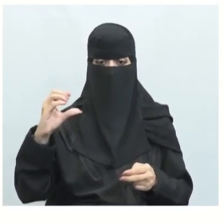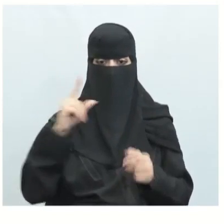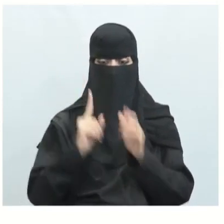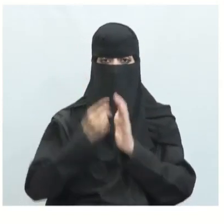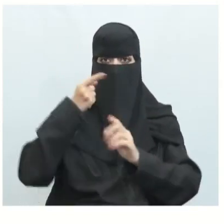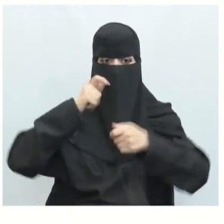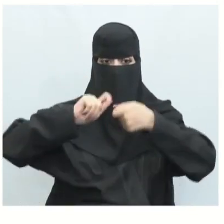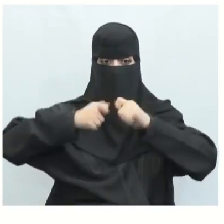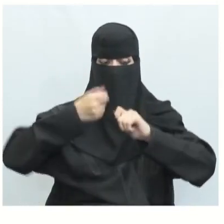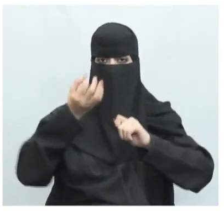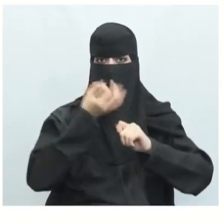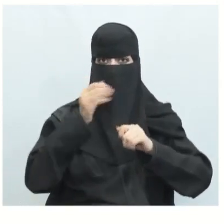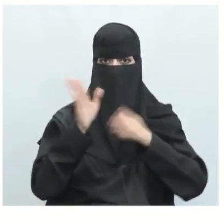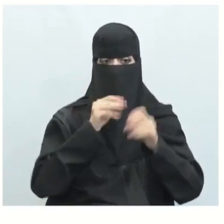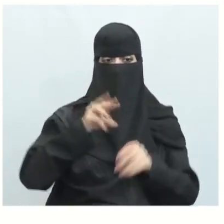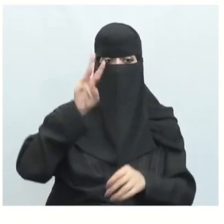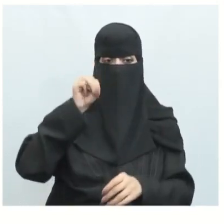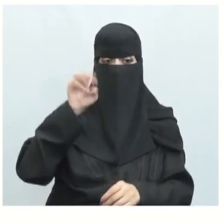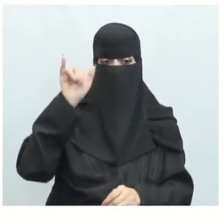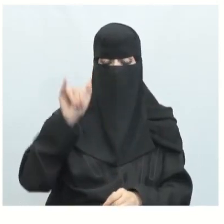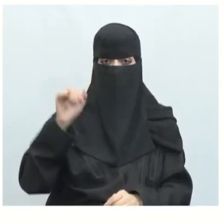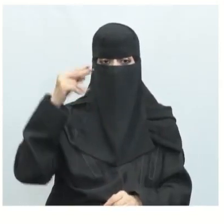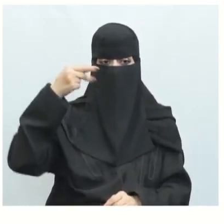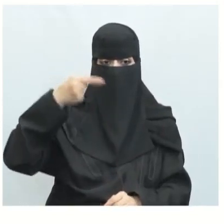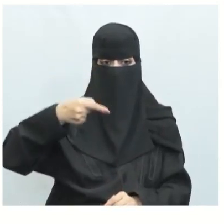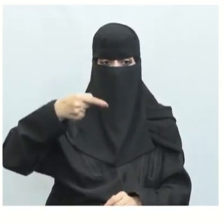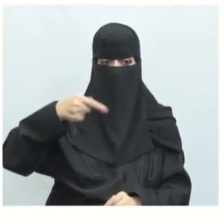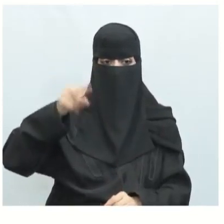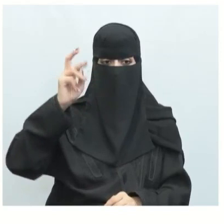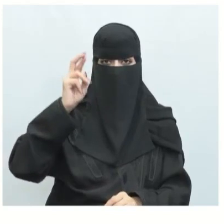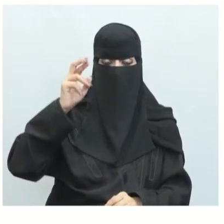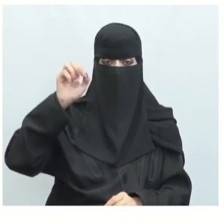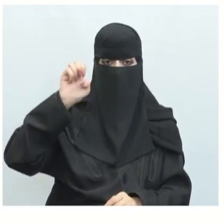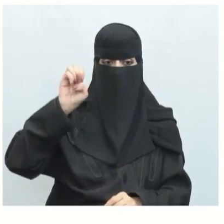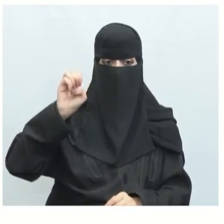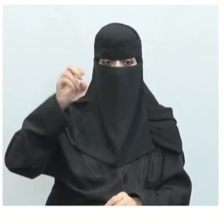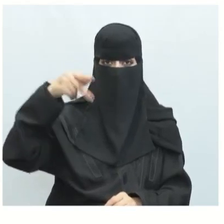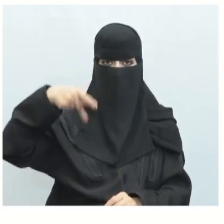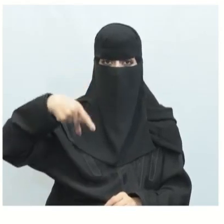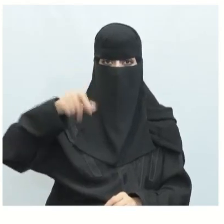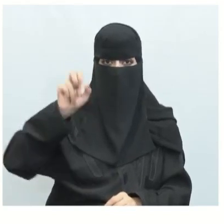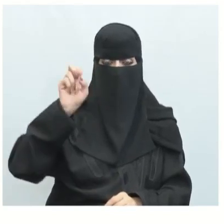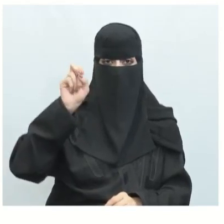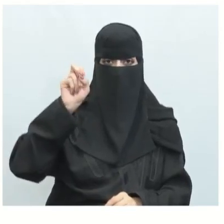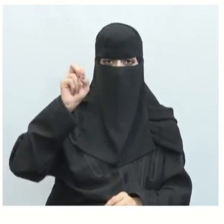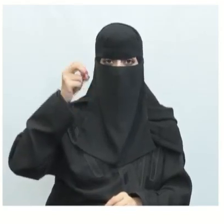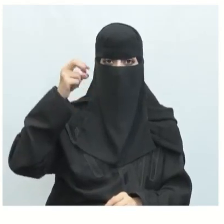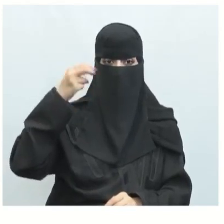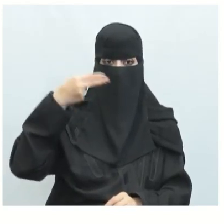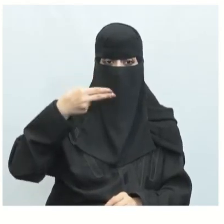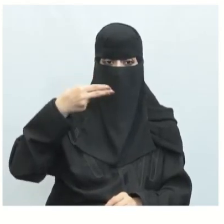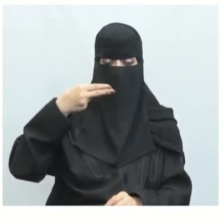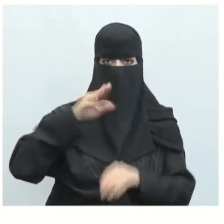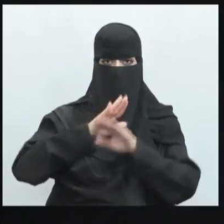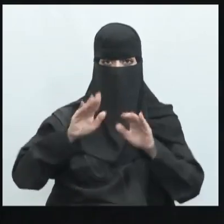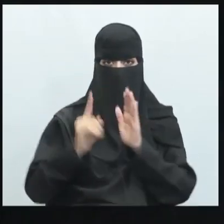البدايه دائما في تصميم التري الجراف عفوا نبدا بالعقده التي سننطلق منها ثم